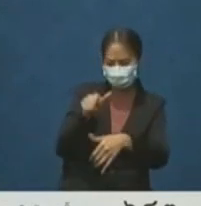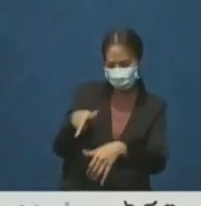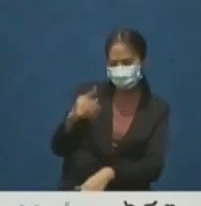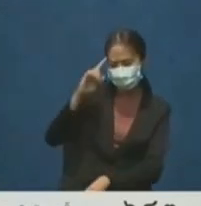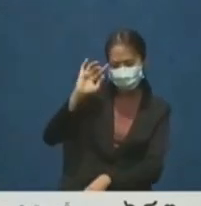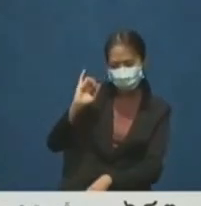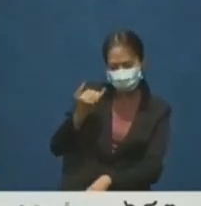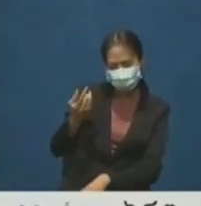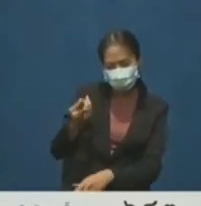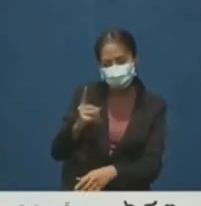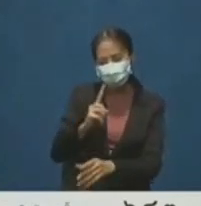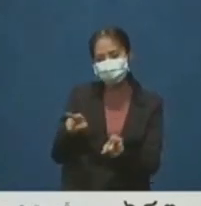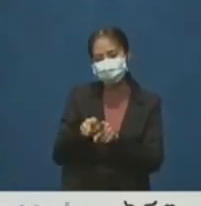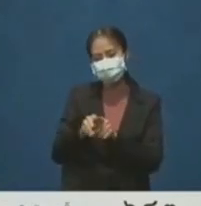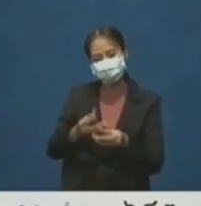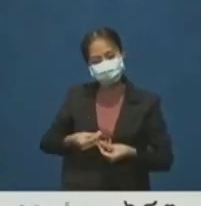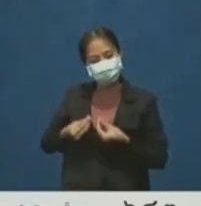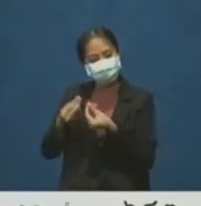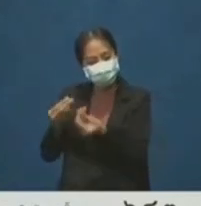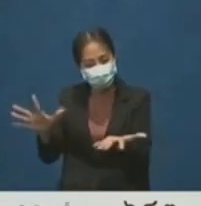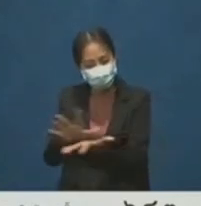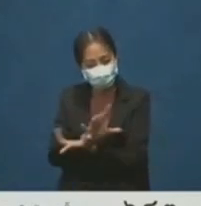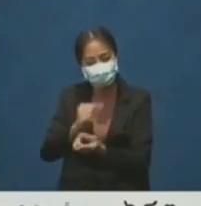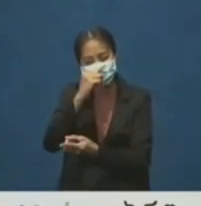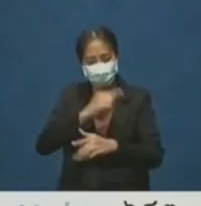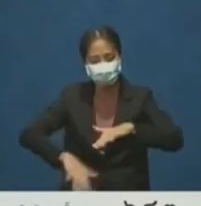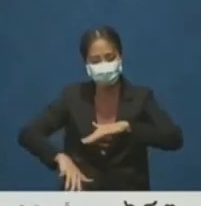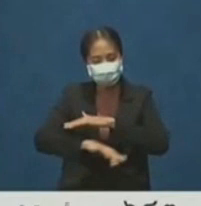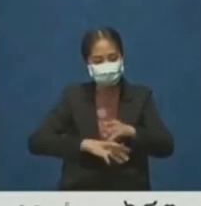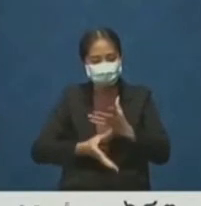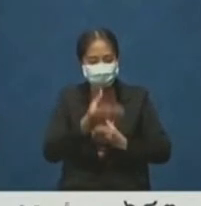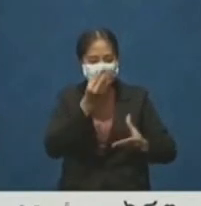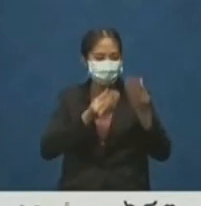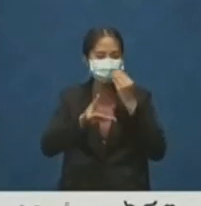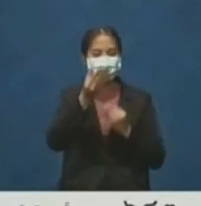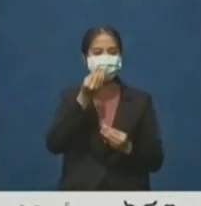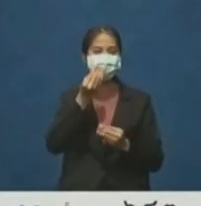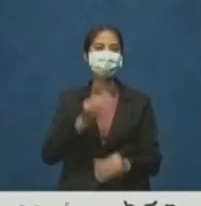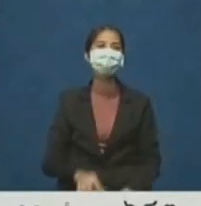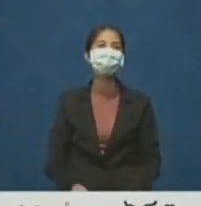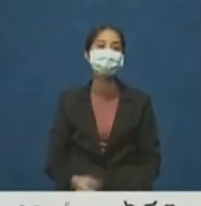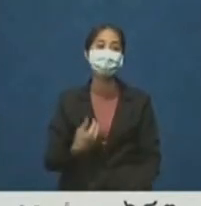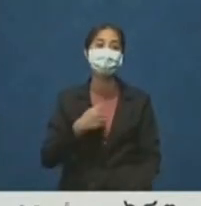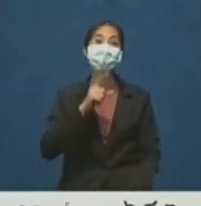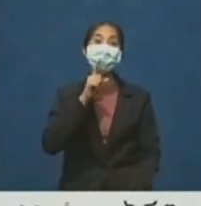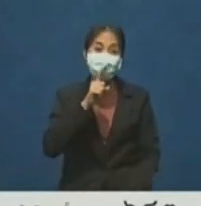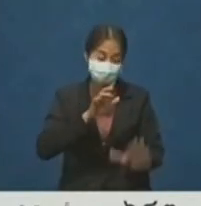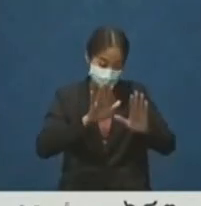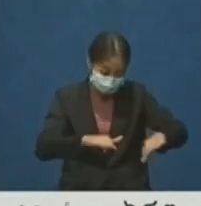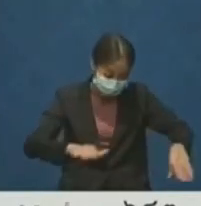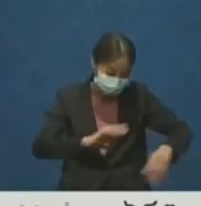ของผู้อื่นเริ่มรู้จักเผื่อแผ่และเริ่มซึมซับวัฒนธรรมไทยพื้นฐานท่านประธานครับ